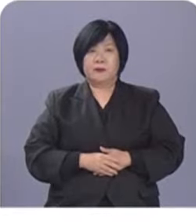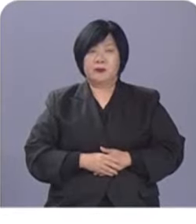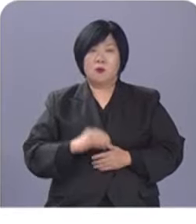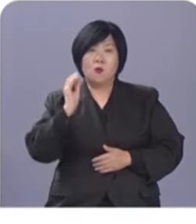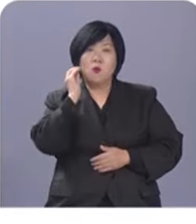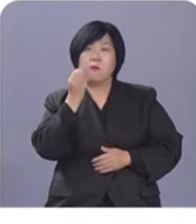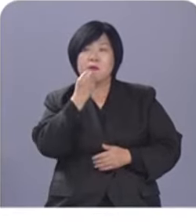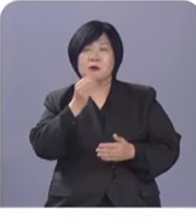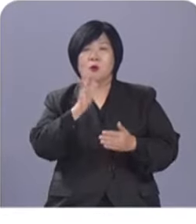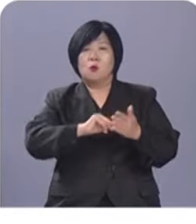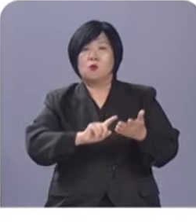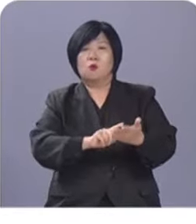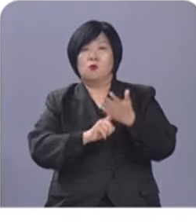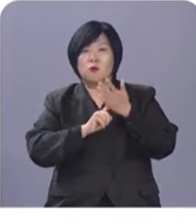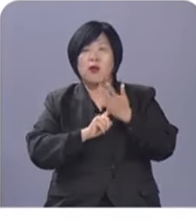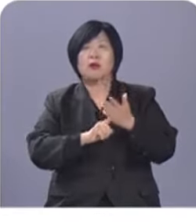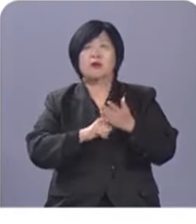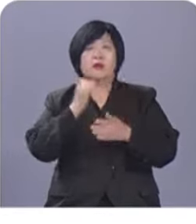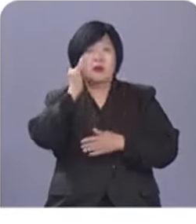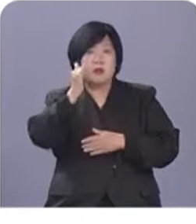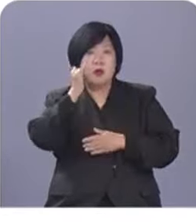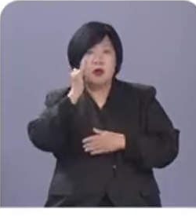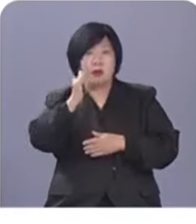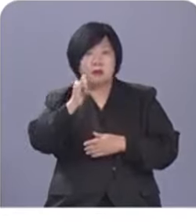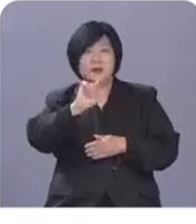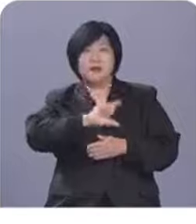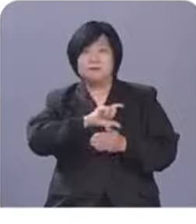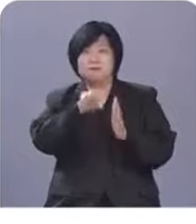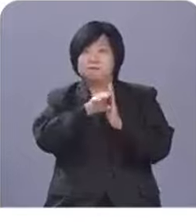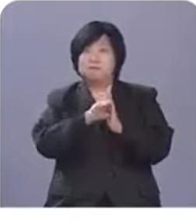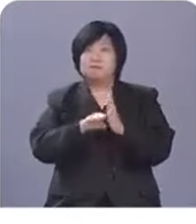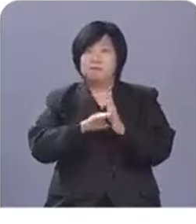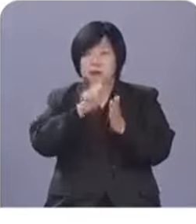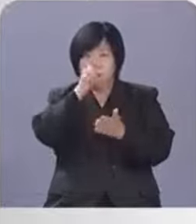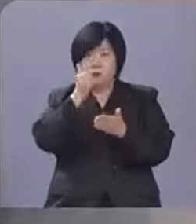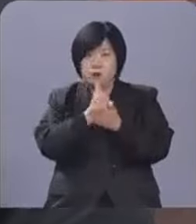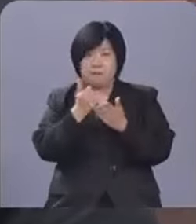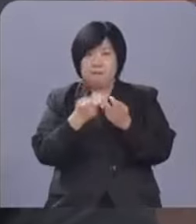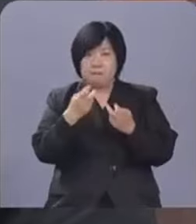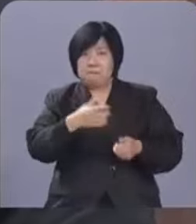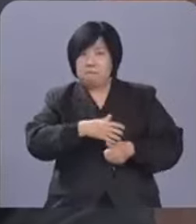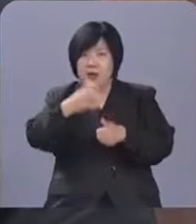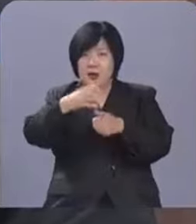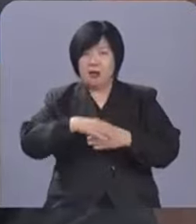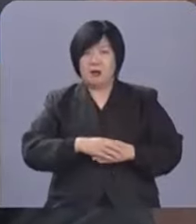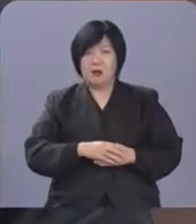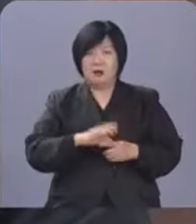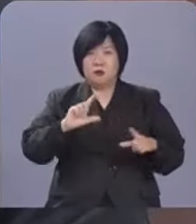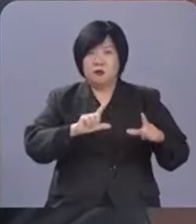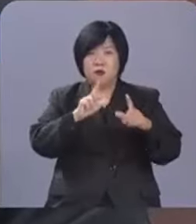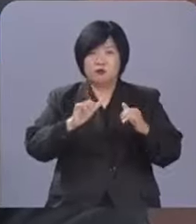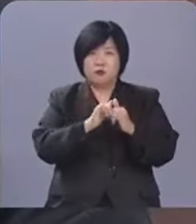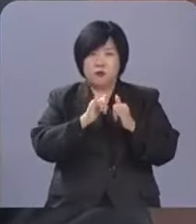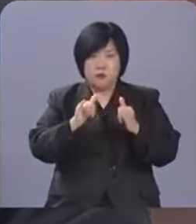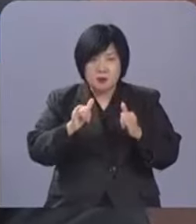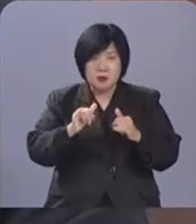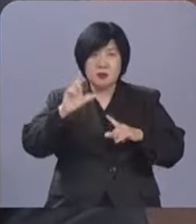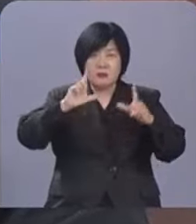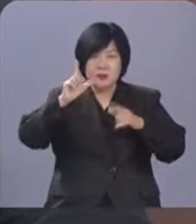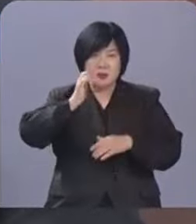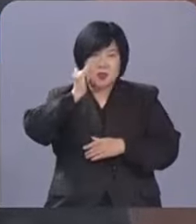홈페이지에 공개한 연락처와 신상 등을 범죄 수단으로 악용한 것으로 보입니다 주민들한테 자기의 어떤 이미지나